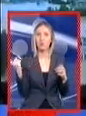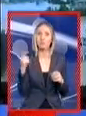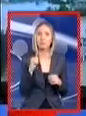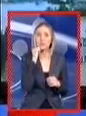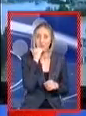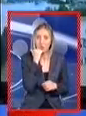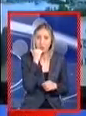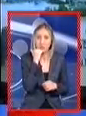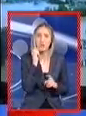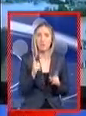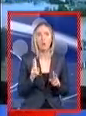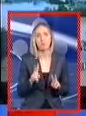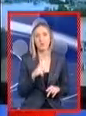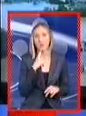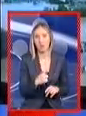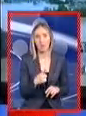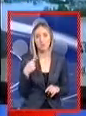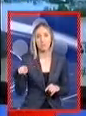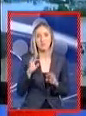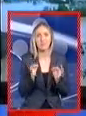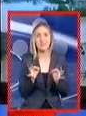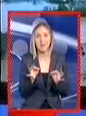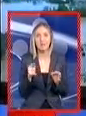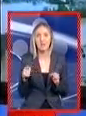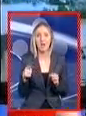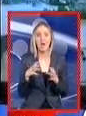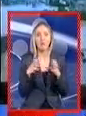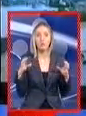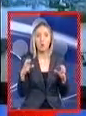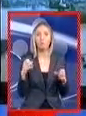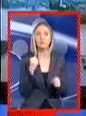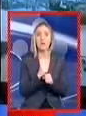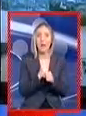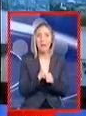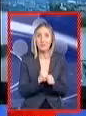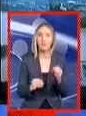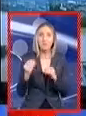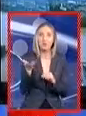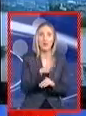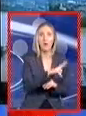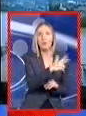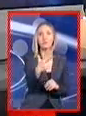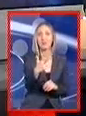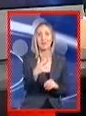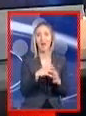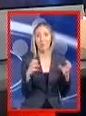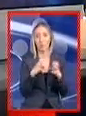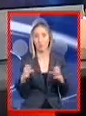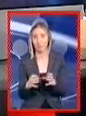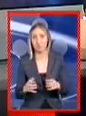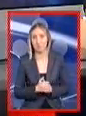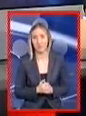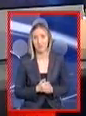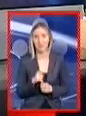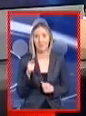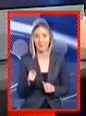Vršca, moram stvarno da kažem specijalci, jer su taj autobus je radio više nego tri ostala autobusa. To